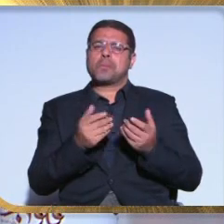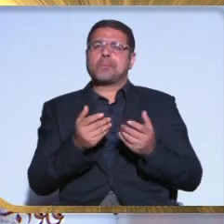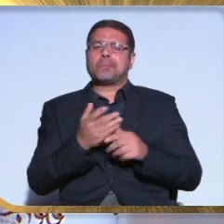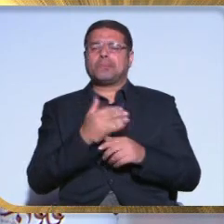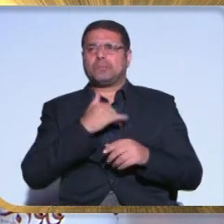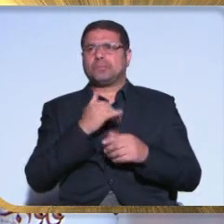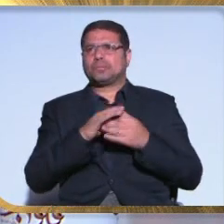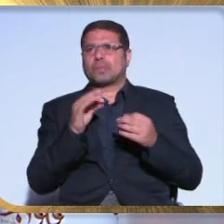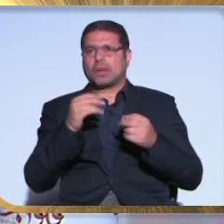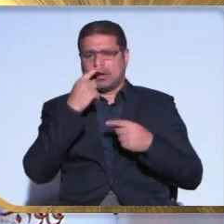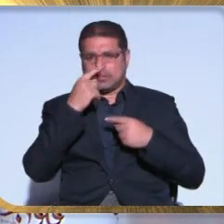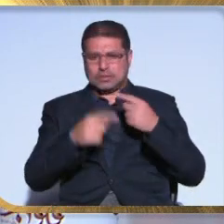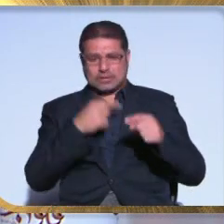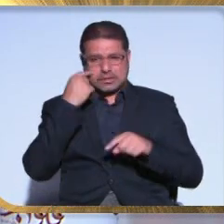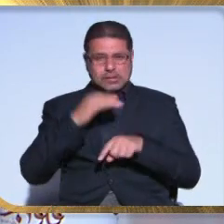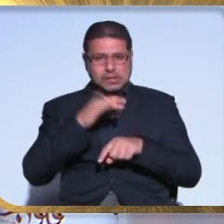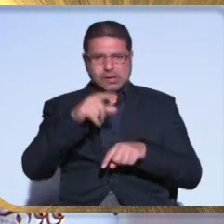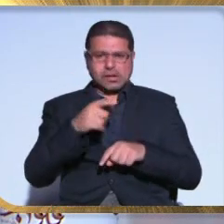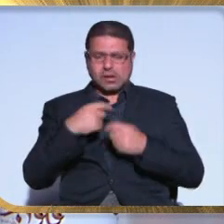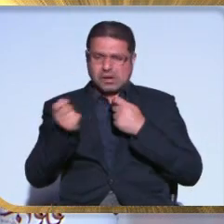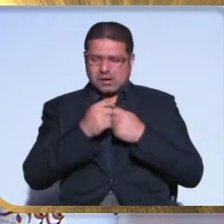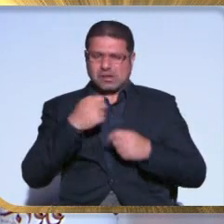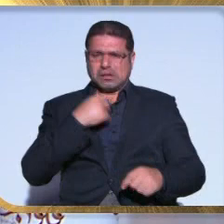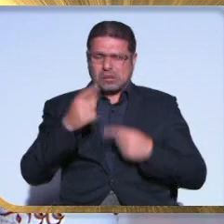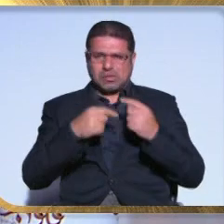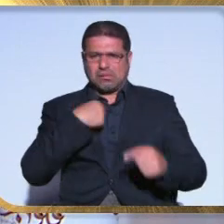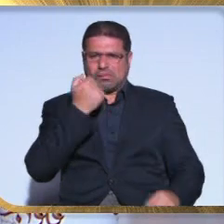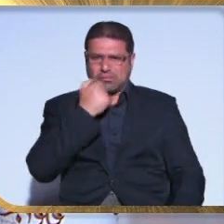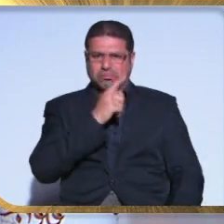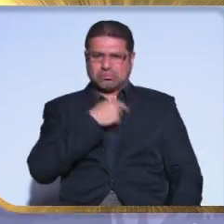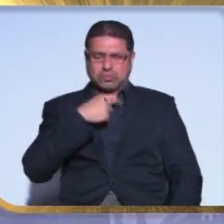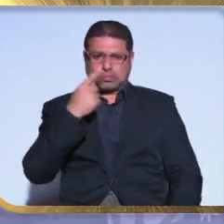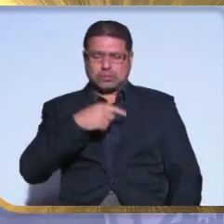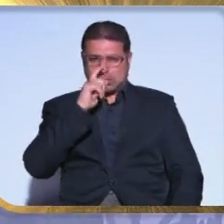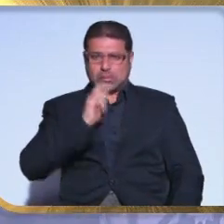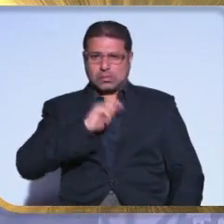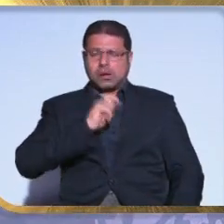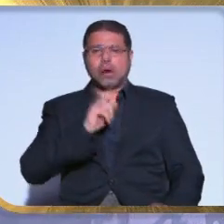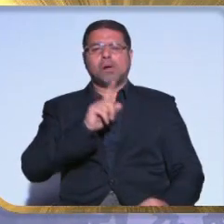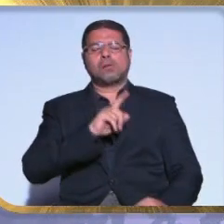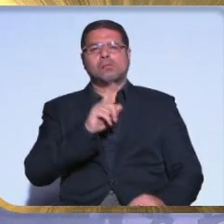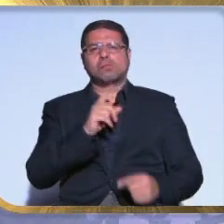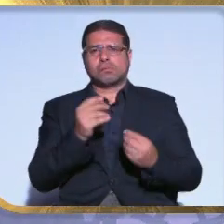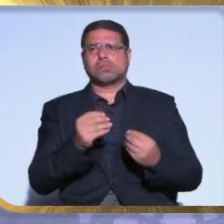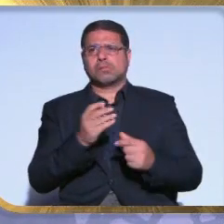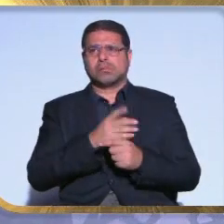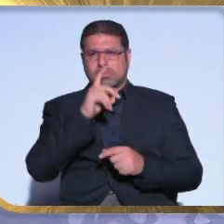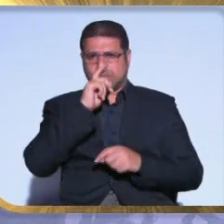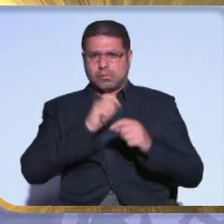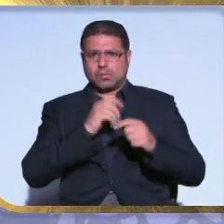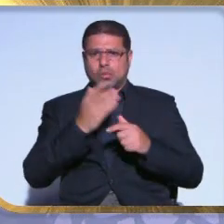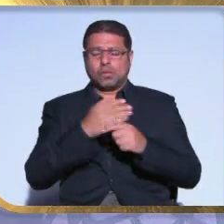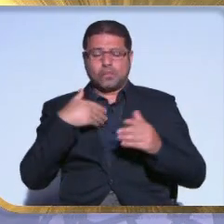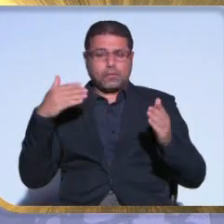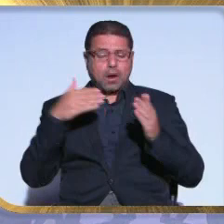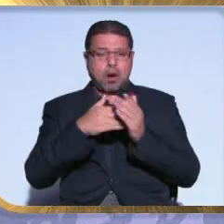يعني أنا استمرار الإنسان في تبكيت نفسه ولوم نفسه حتى إنه بقى ده يوصله